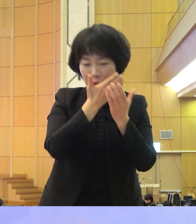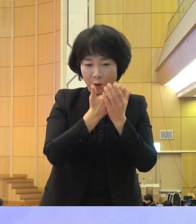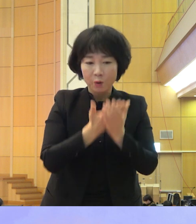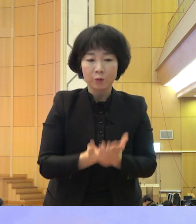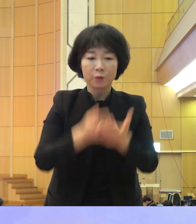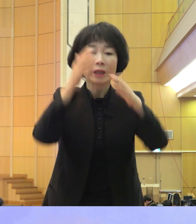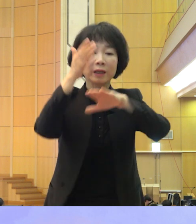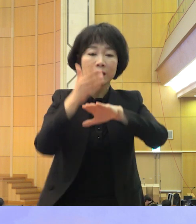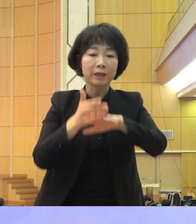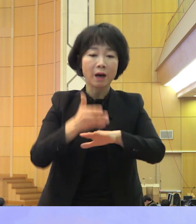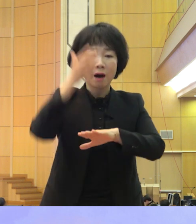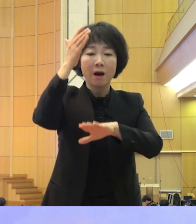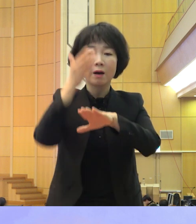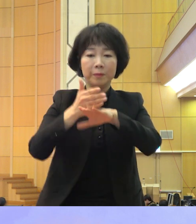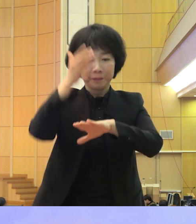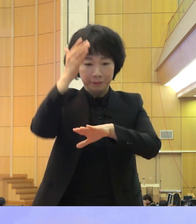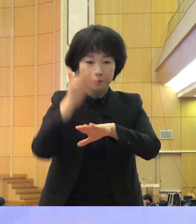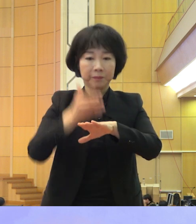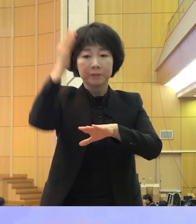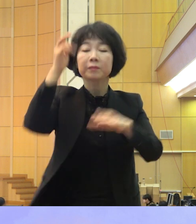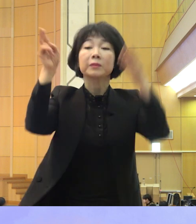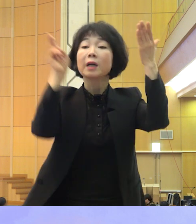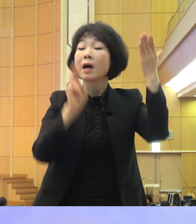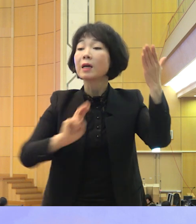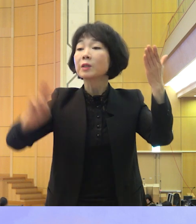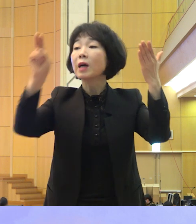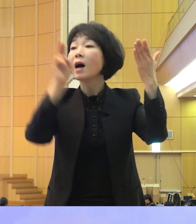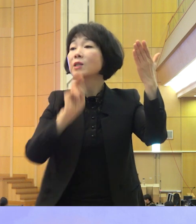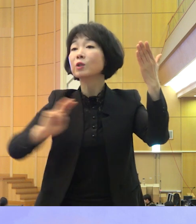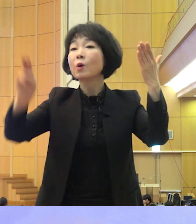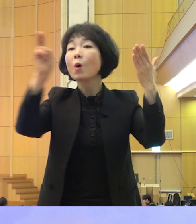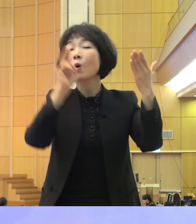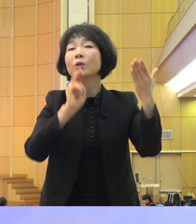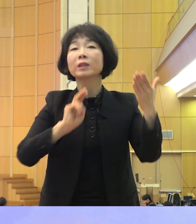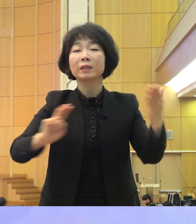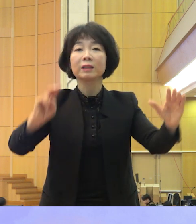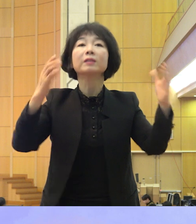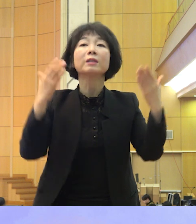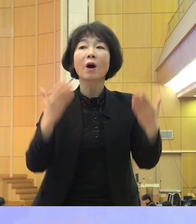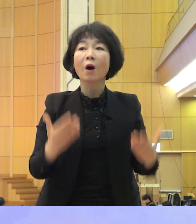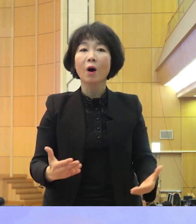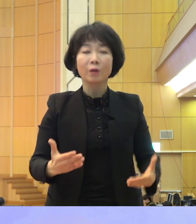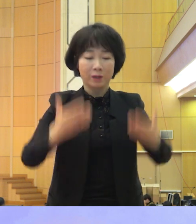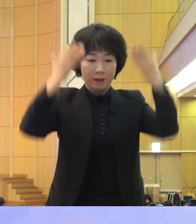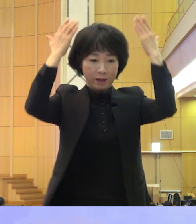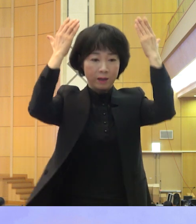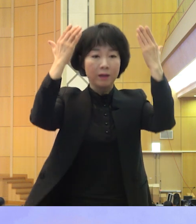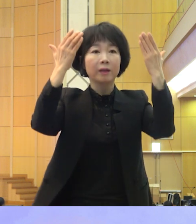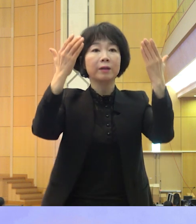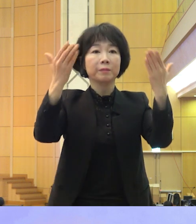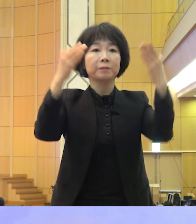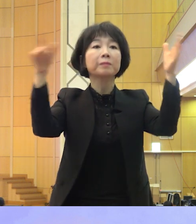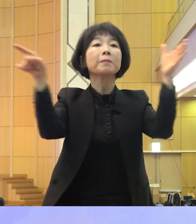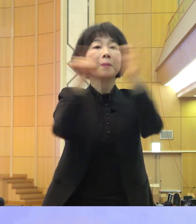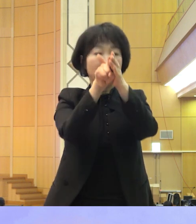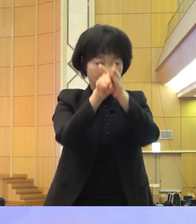아멘 존귀 감사 찬송 부리세.